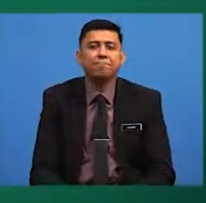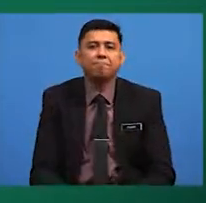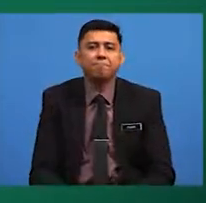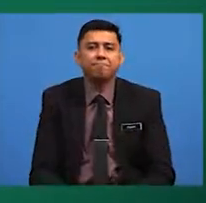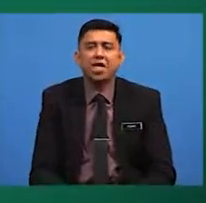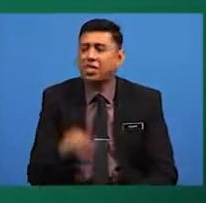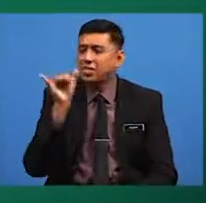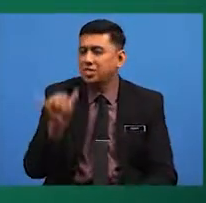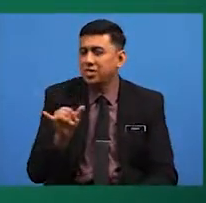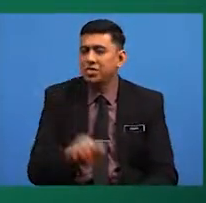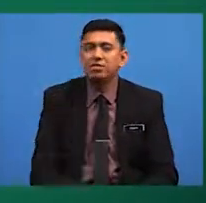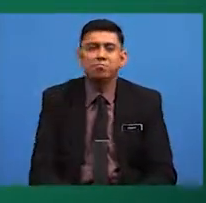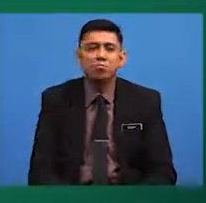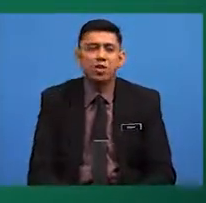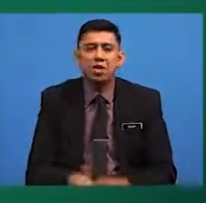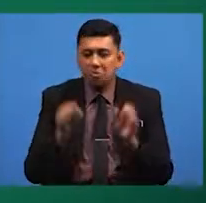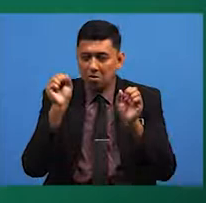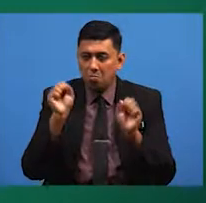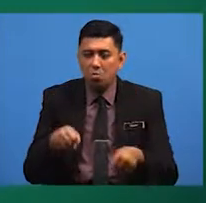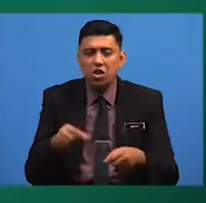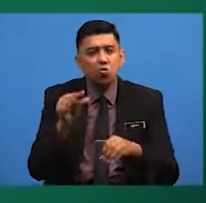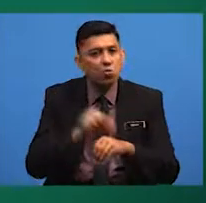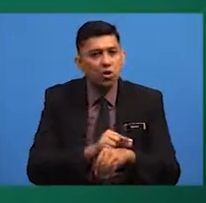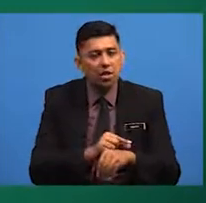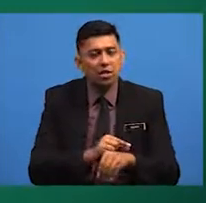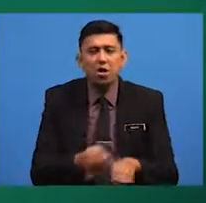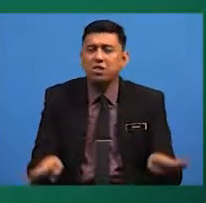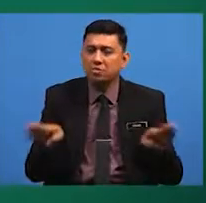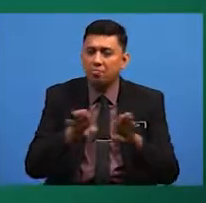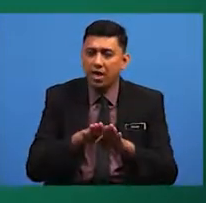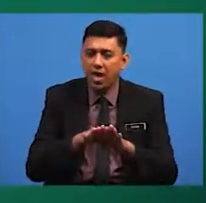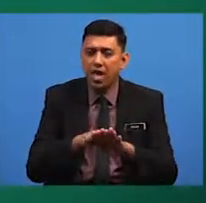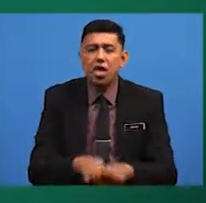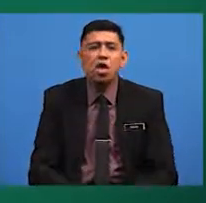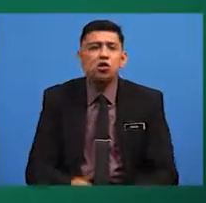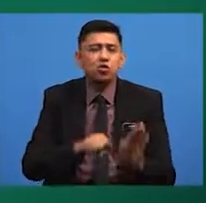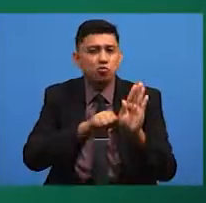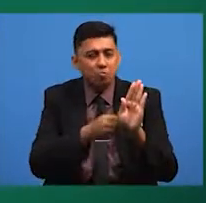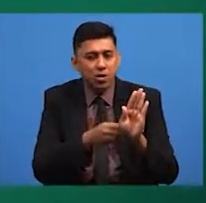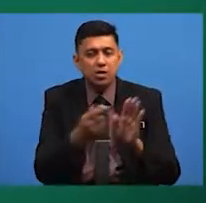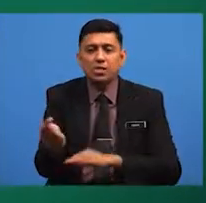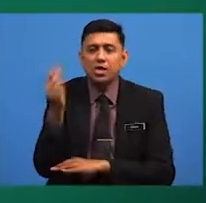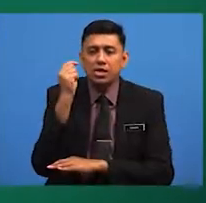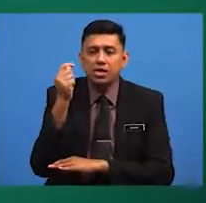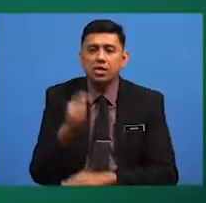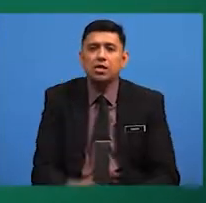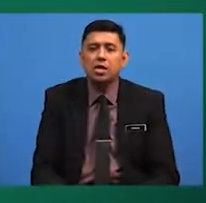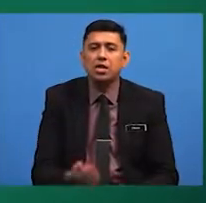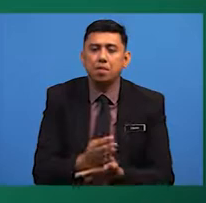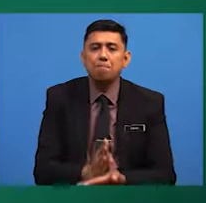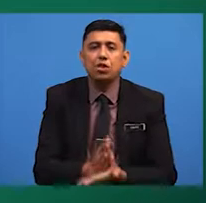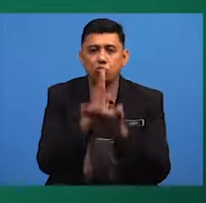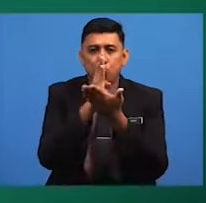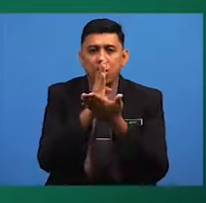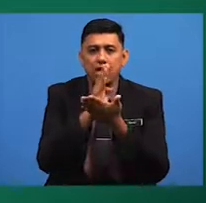ia angin boleh digunakan sebagai sumber tenaga dengan bantuan kincir